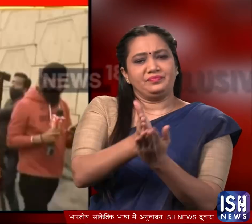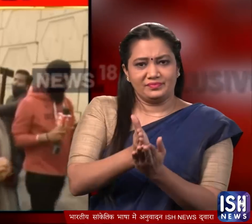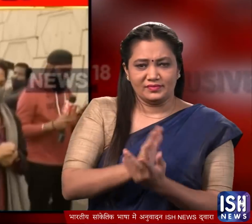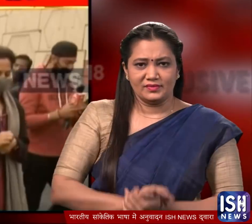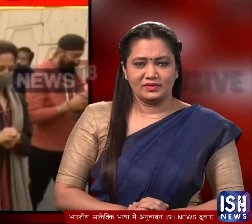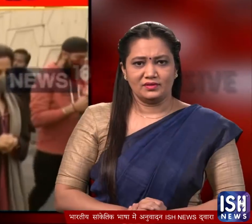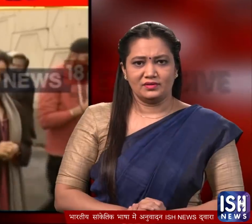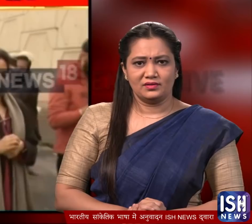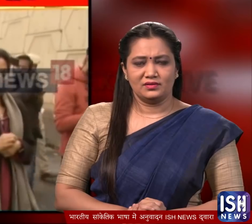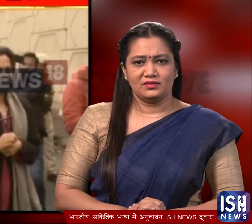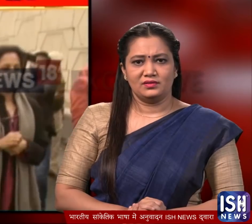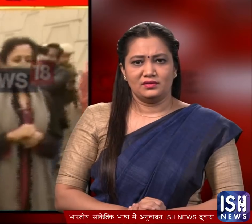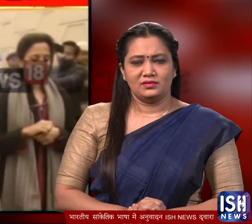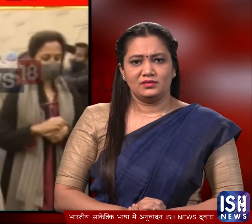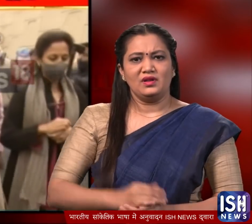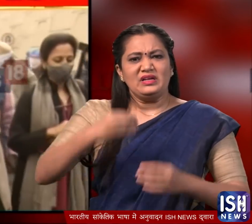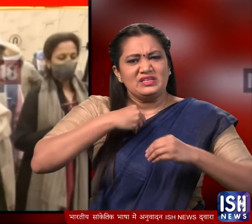पड़ा।